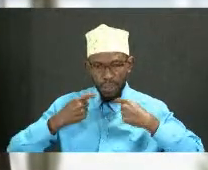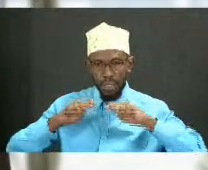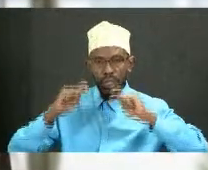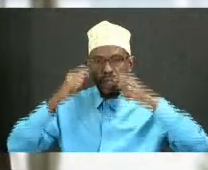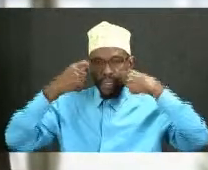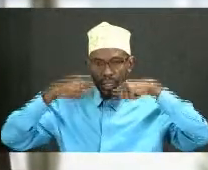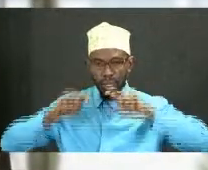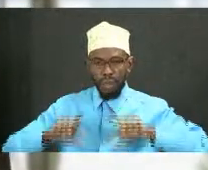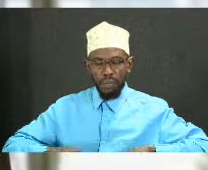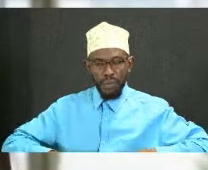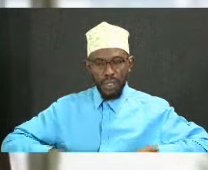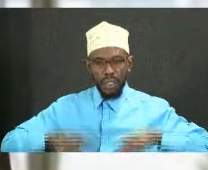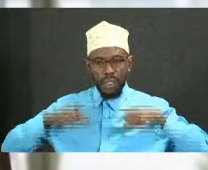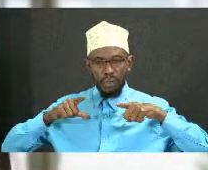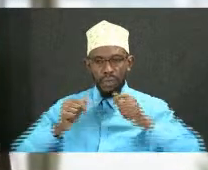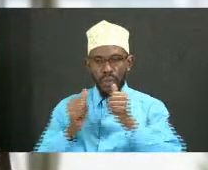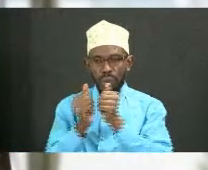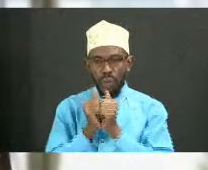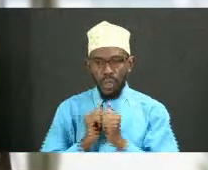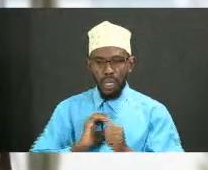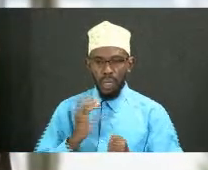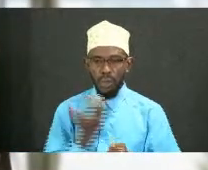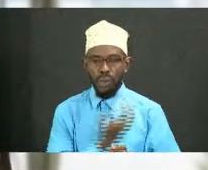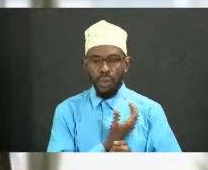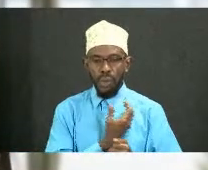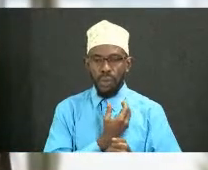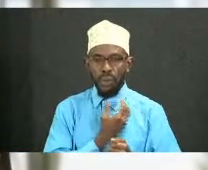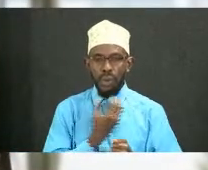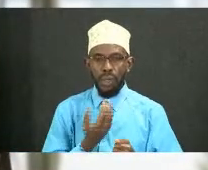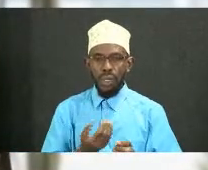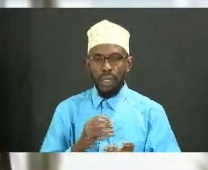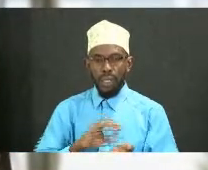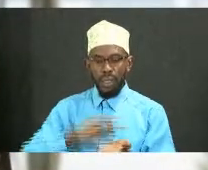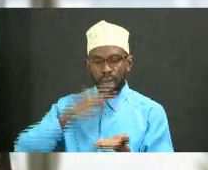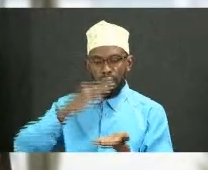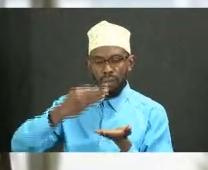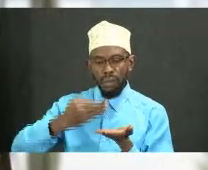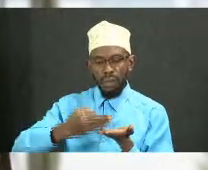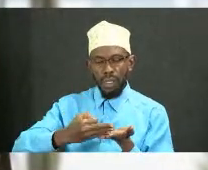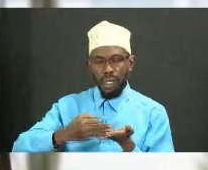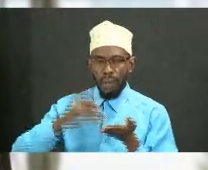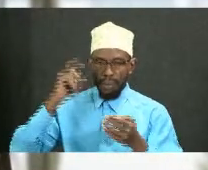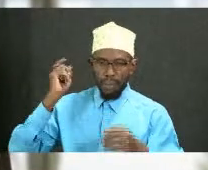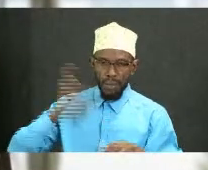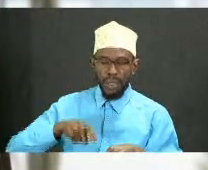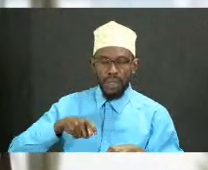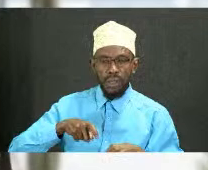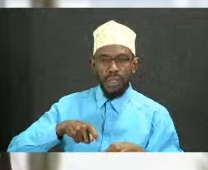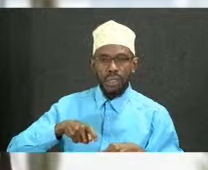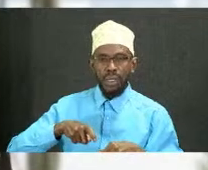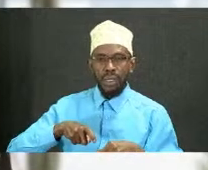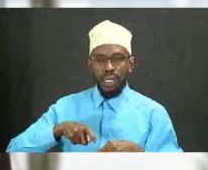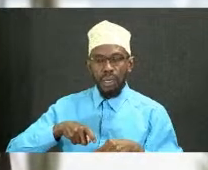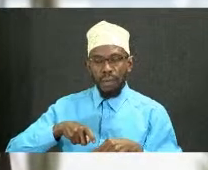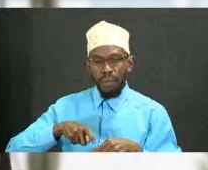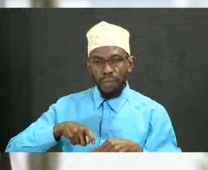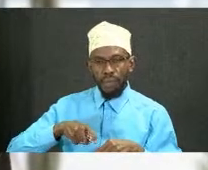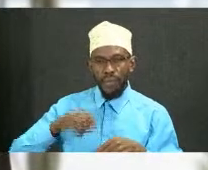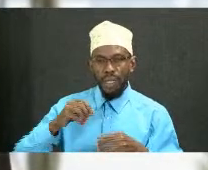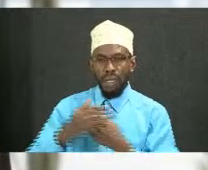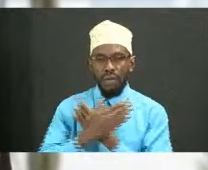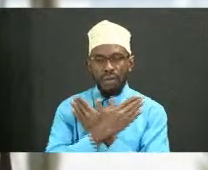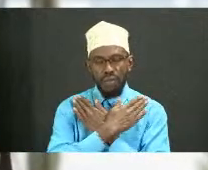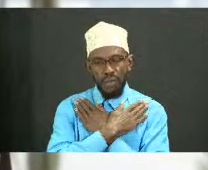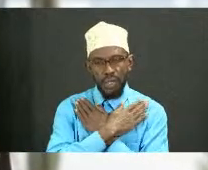kujaribu kuishi kulingana na yani pato letu. Haya masala ya kuwa unalazimika kijamii,